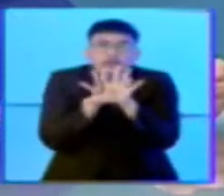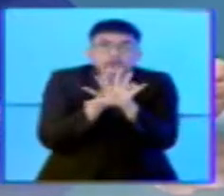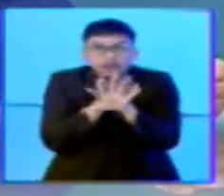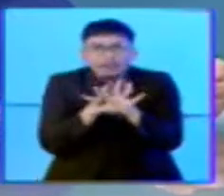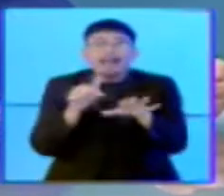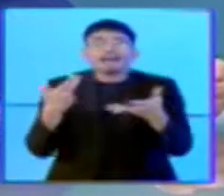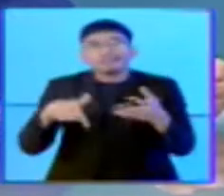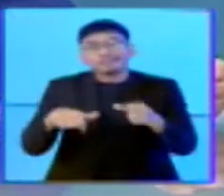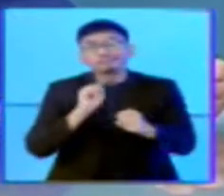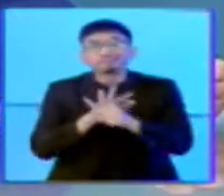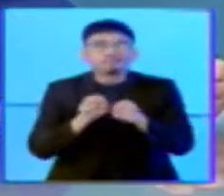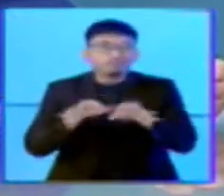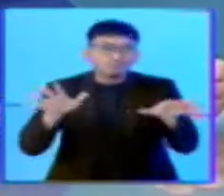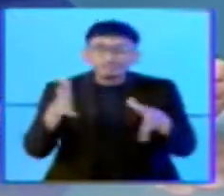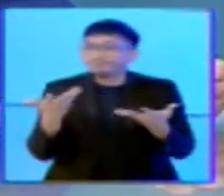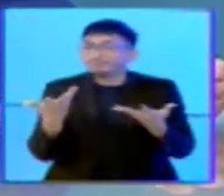ada tempat lain lagi.